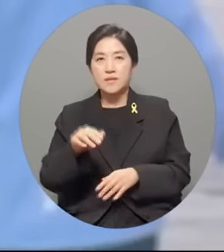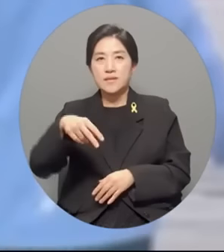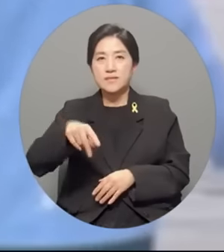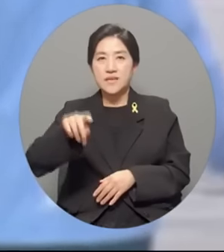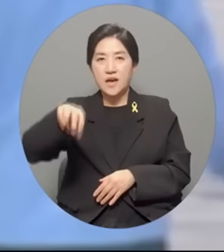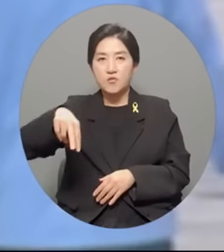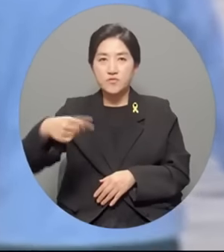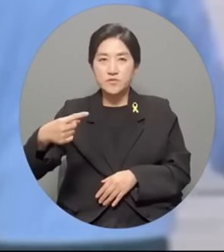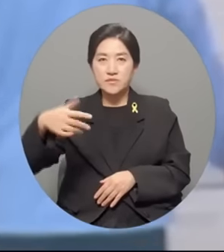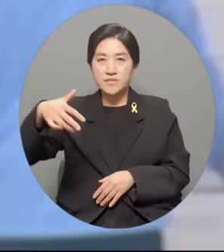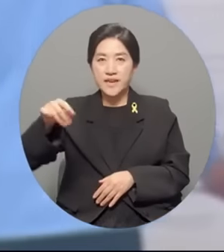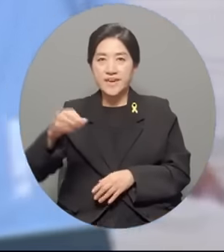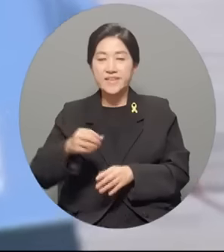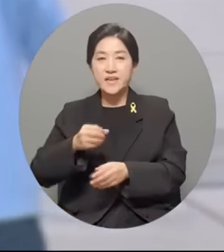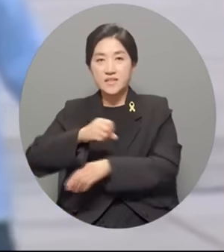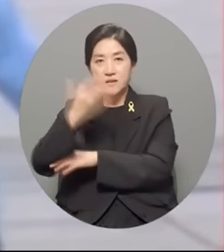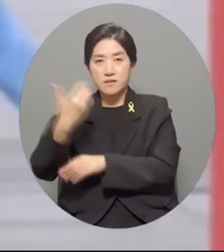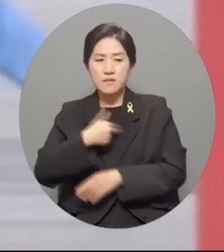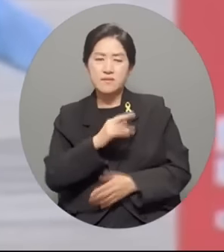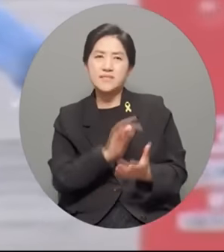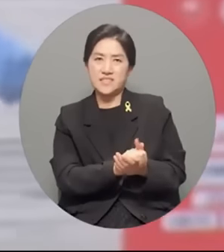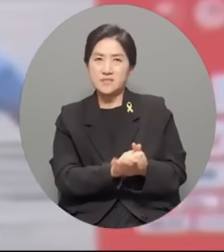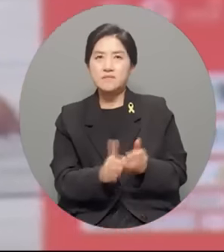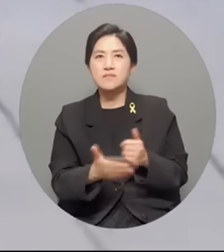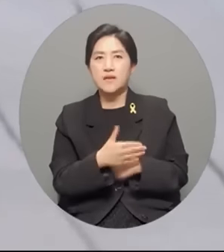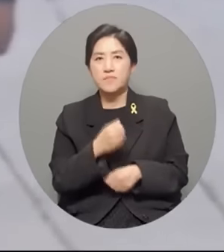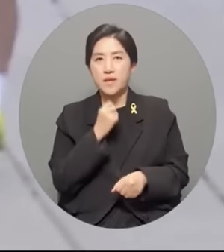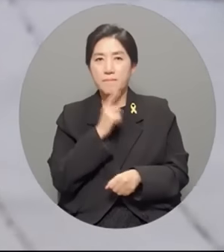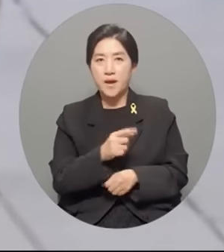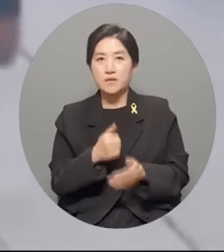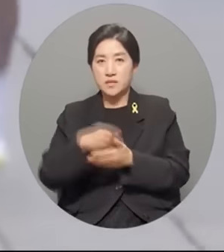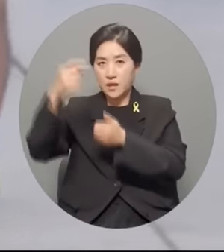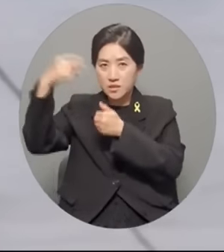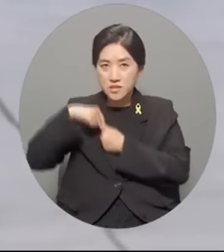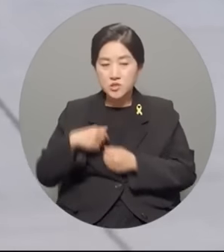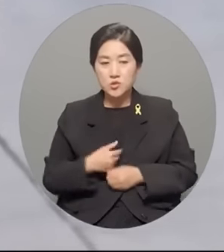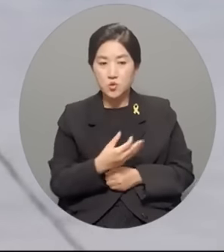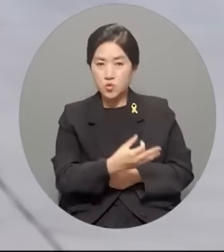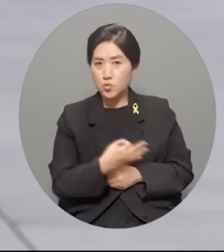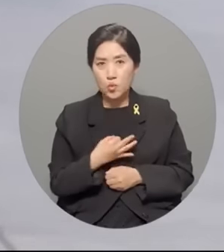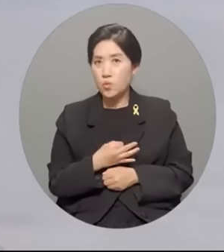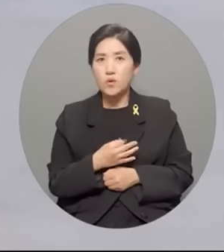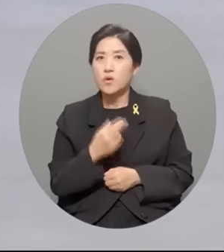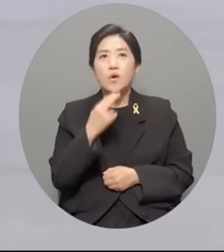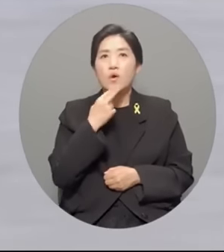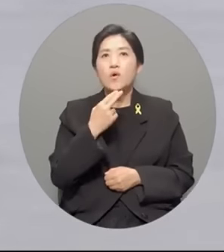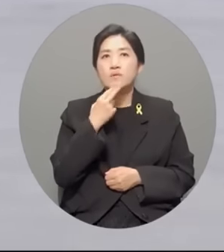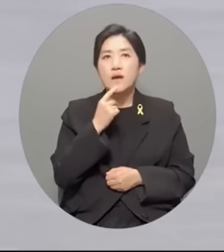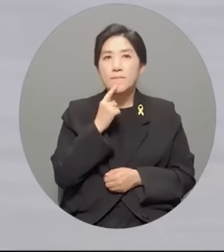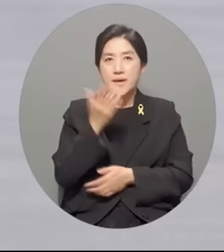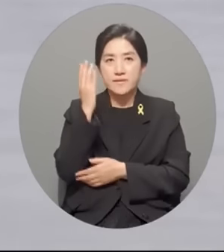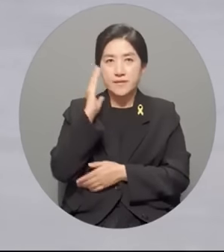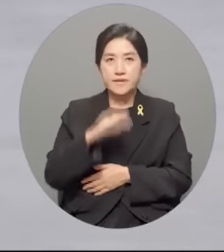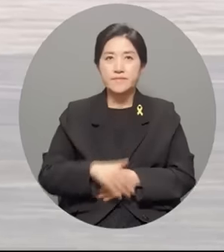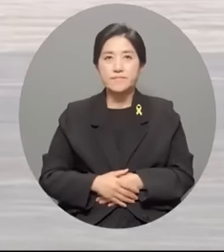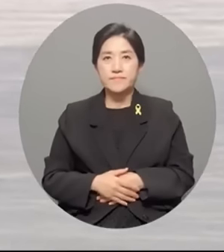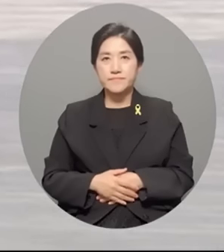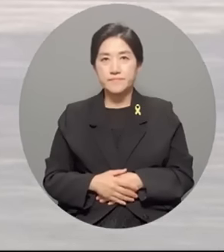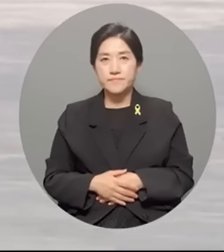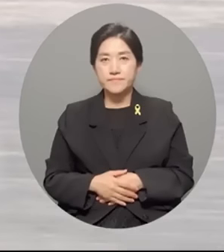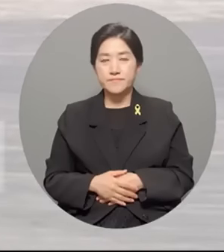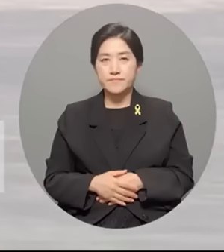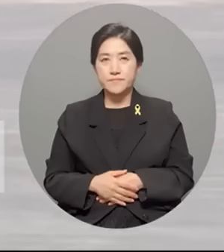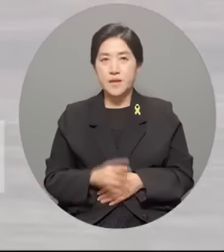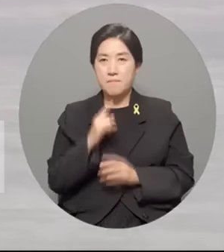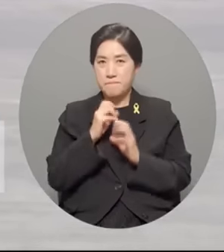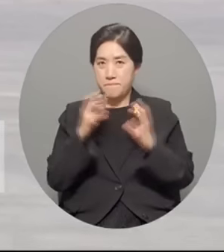인터뷰에서 제가 나이 친구여서 그렇게 했다면서도 따로 지시를 받거나 경제적 보상을 받지 않다고 밝혔습니다